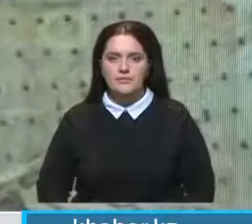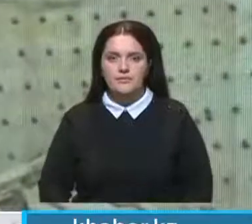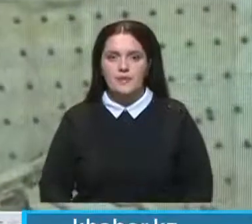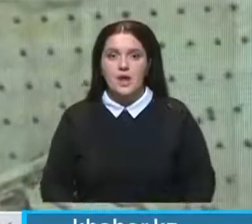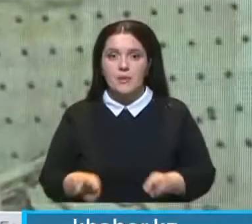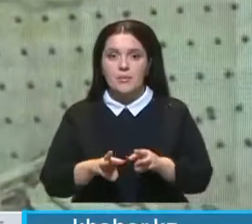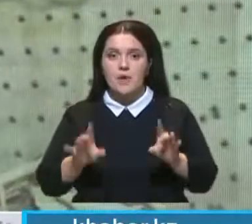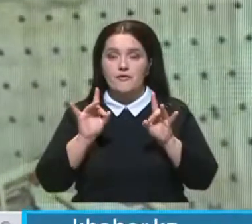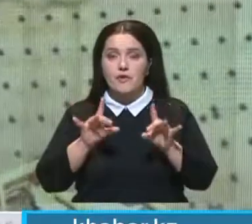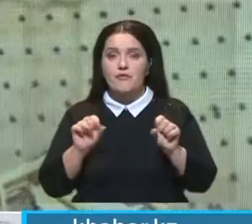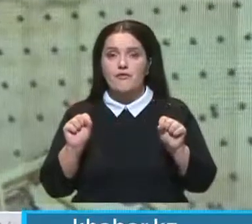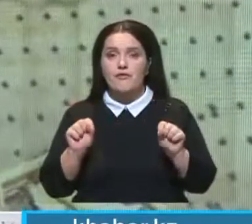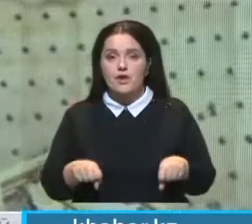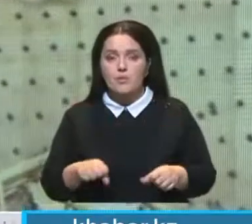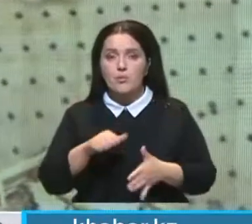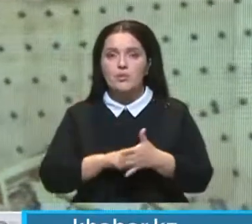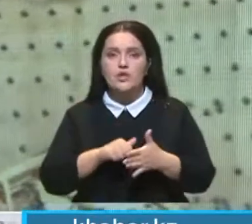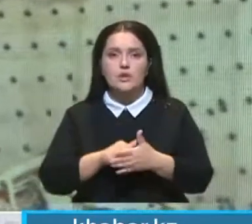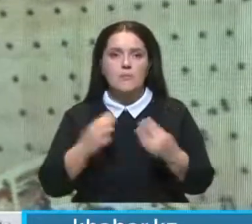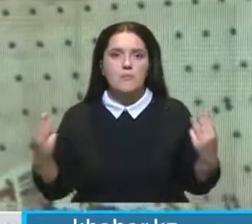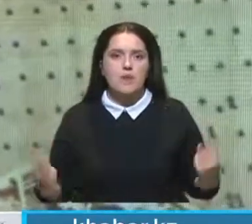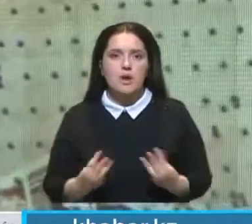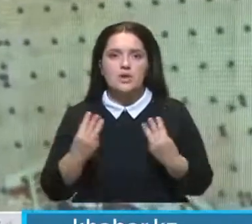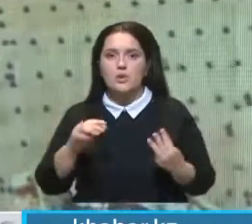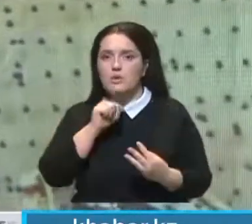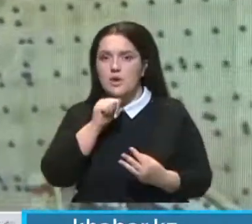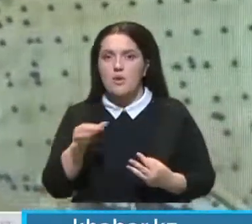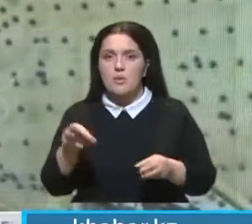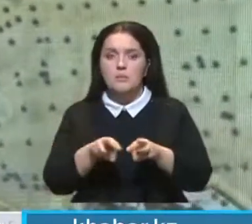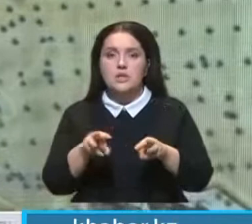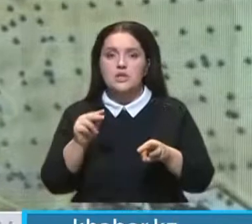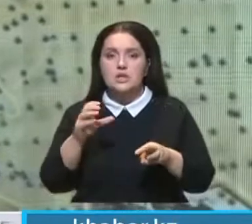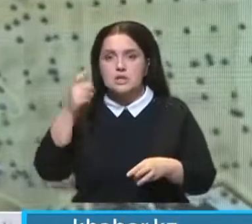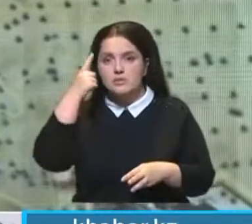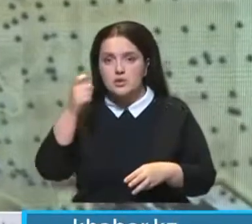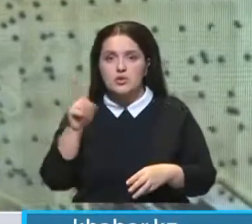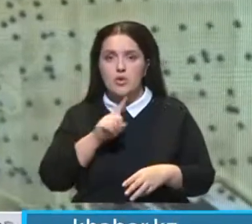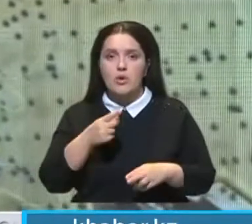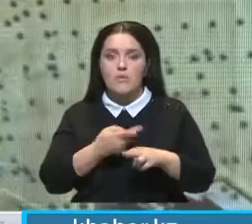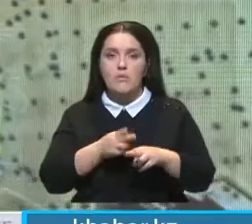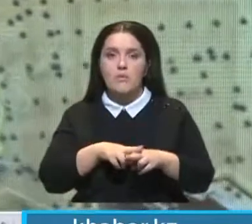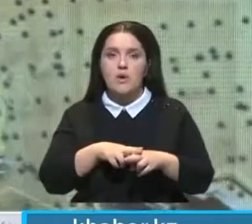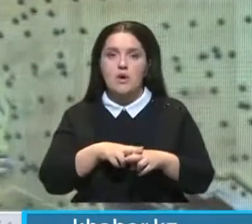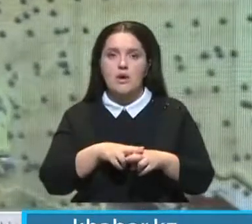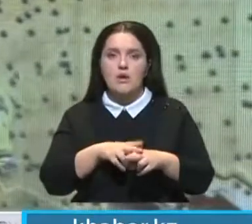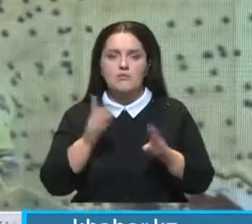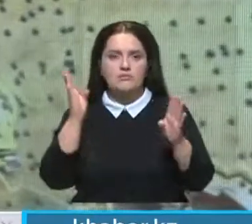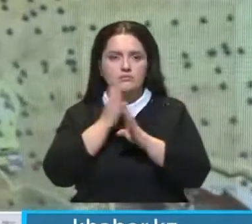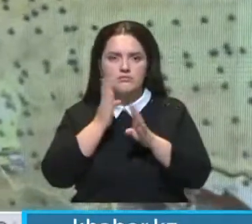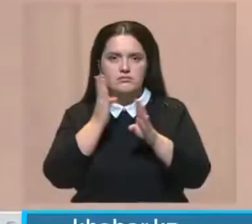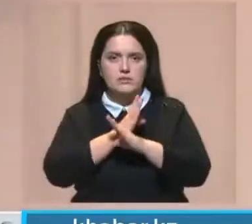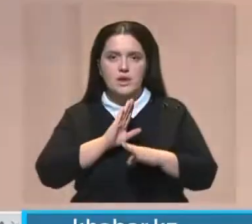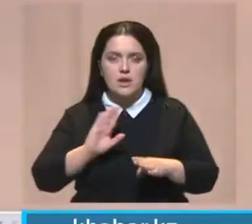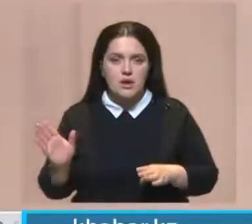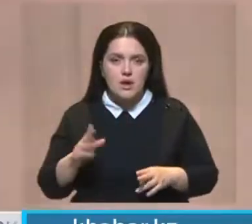в правительстве высказались и о возможной причине пожаров в кустанайской области министр по ч я сообщил что специалисты исключают природный фактор по